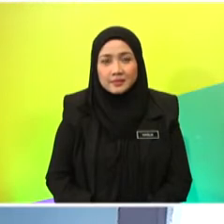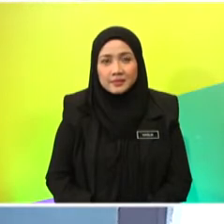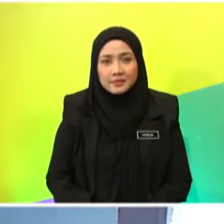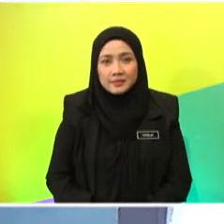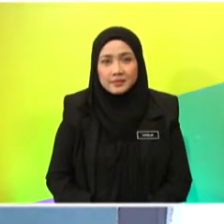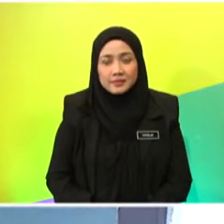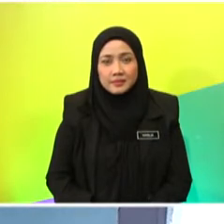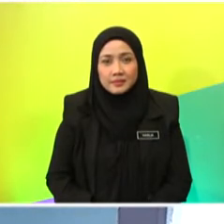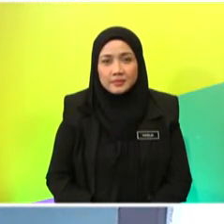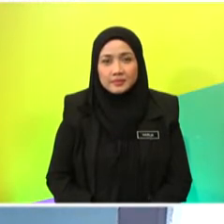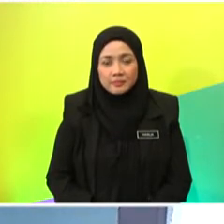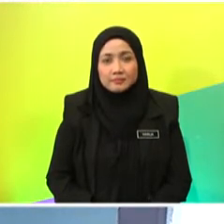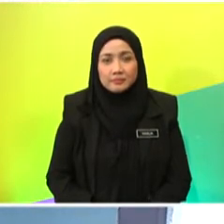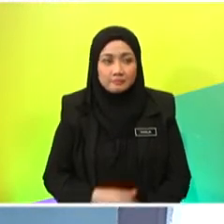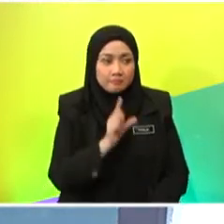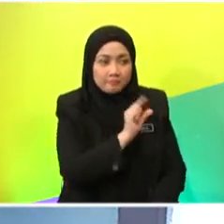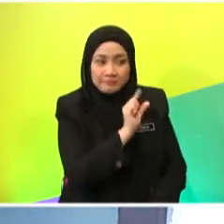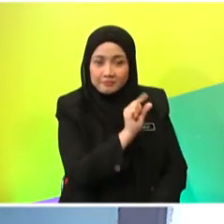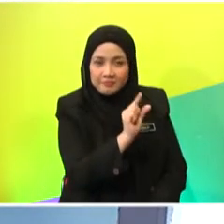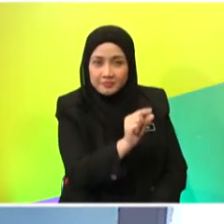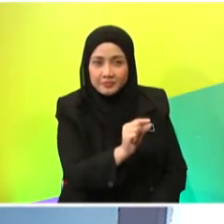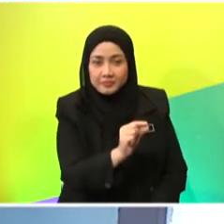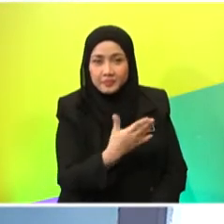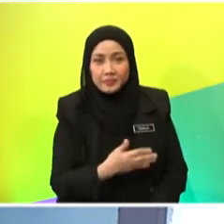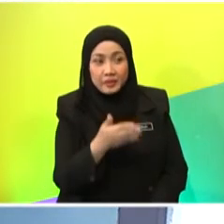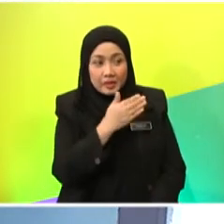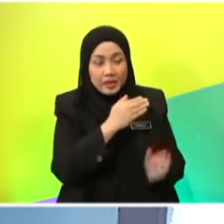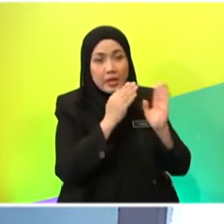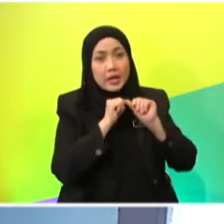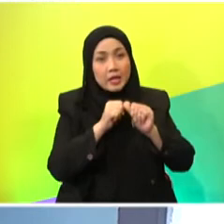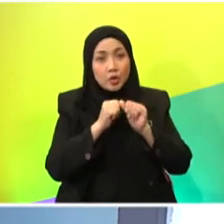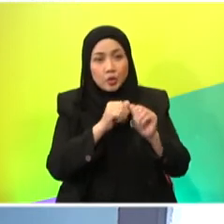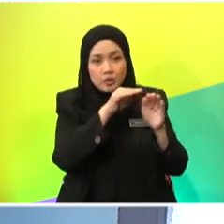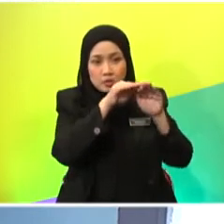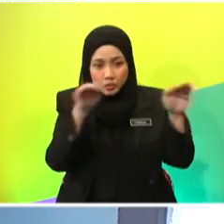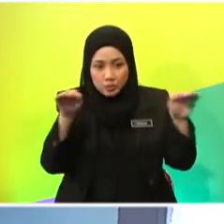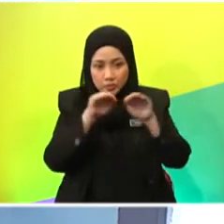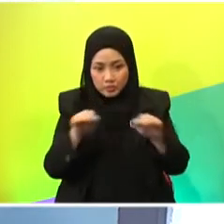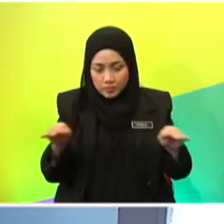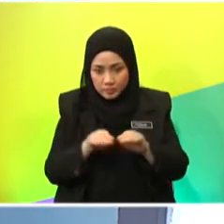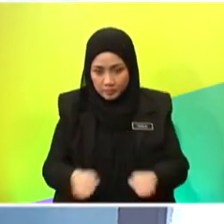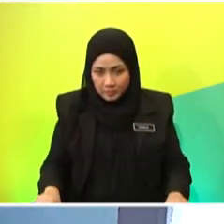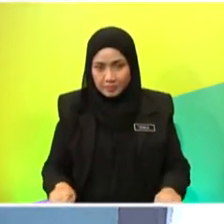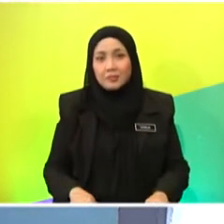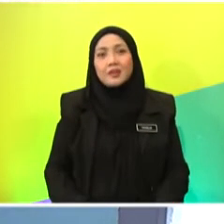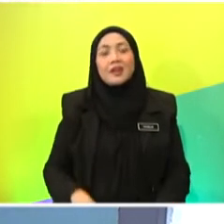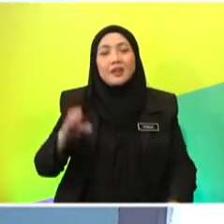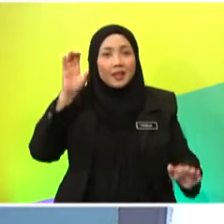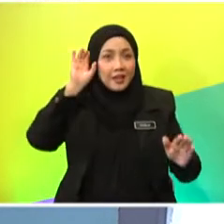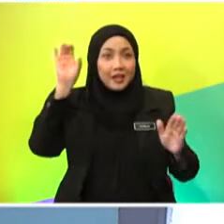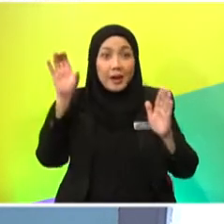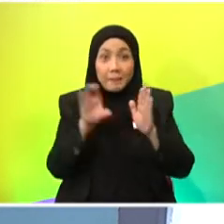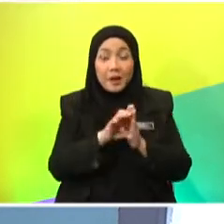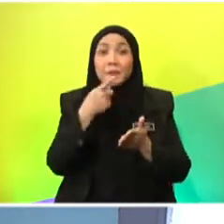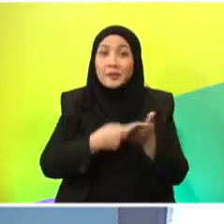Aceh keempat oke Ini aku nih UB sekolah yang beres pada dan kemudiannya